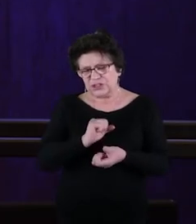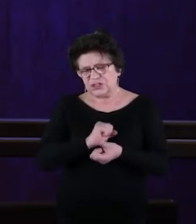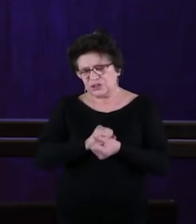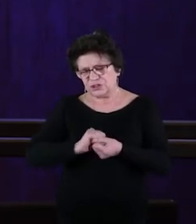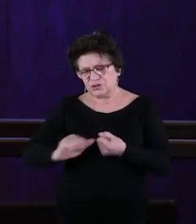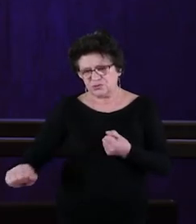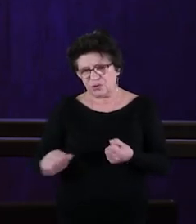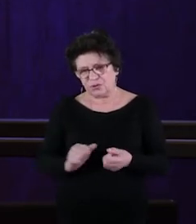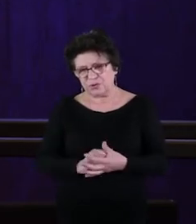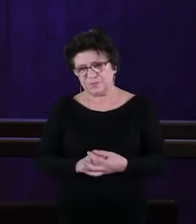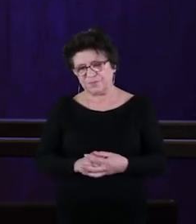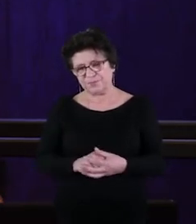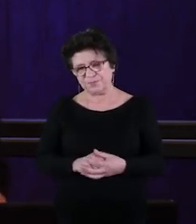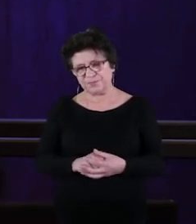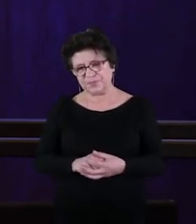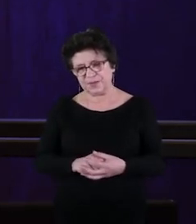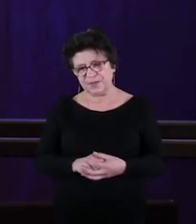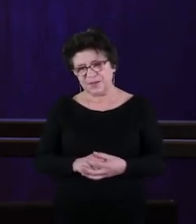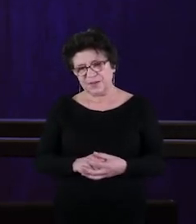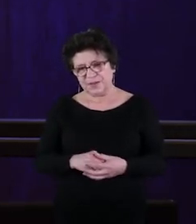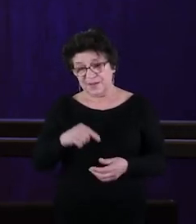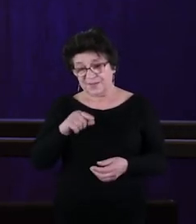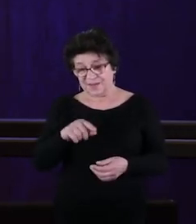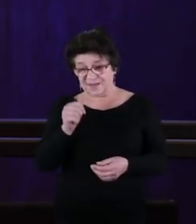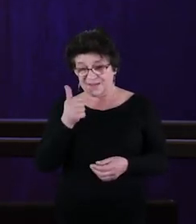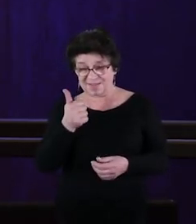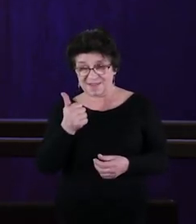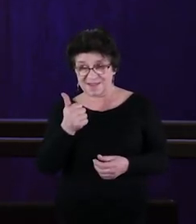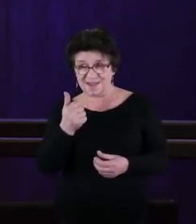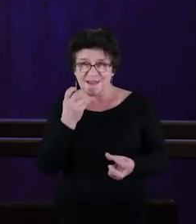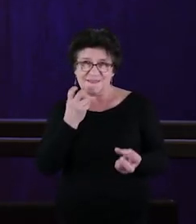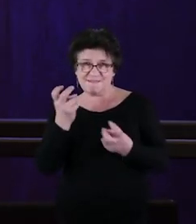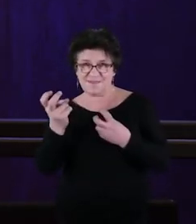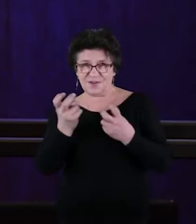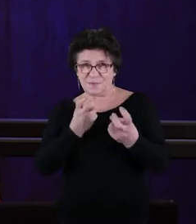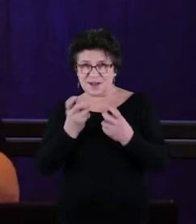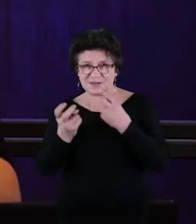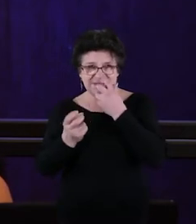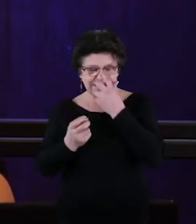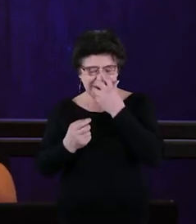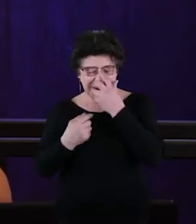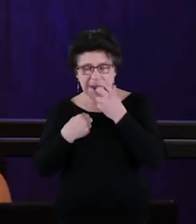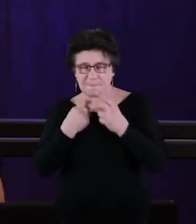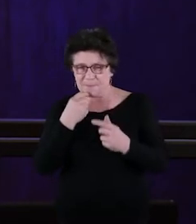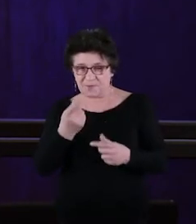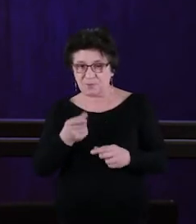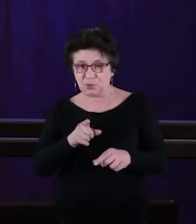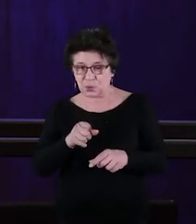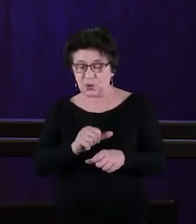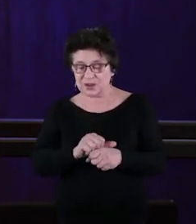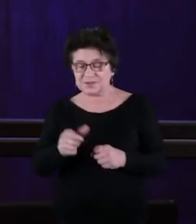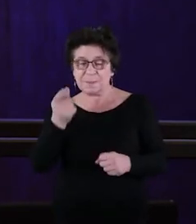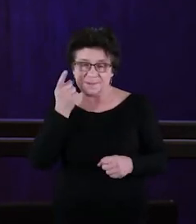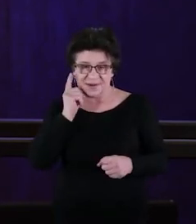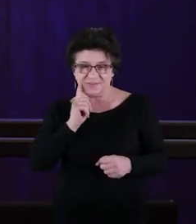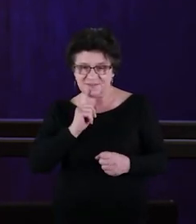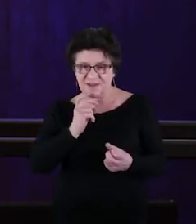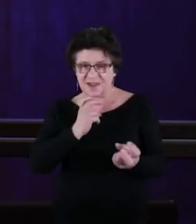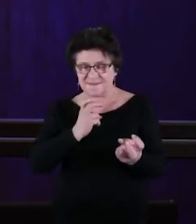zmierzamy do tych fejkowych informacji to taką jedną zdradzę z książki prawdziwą oczywiście